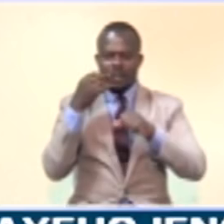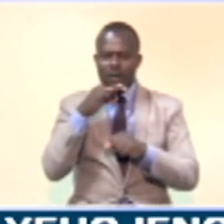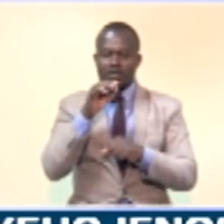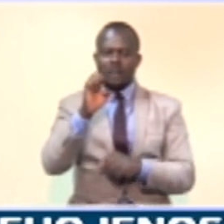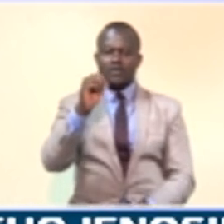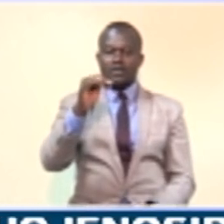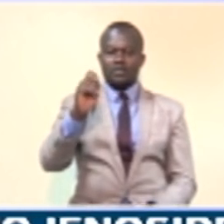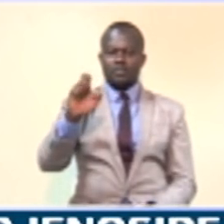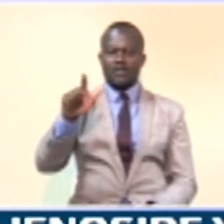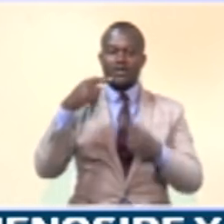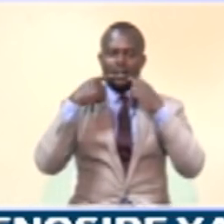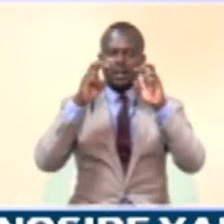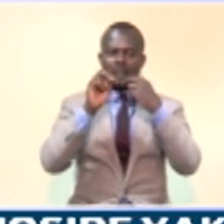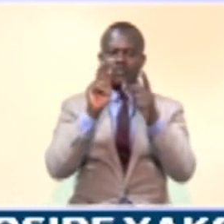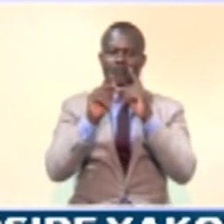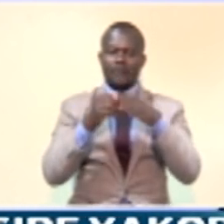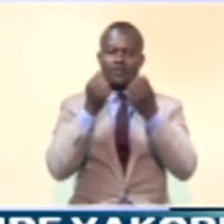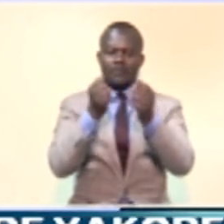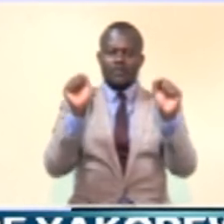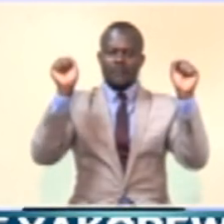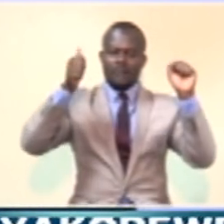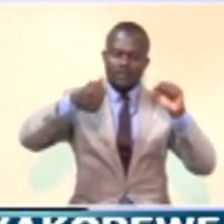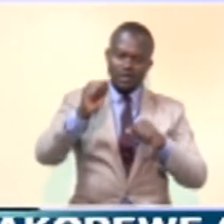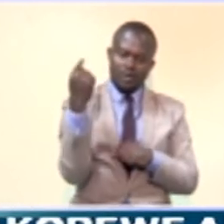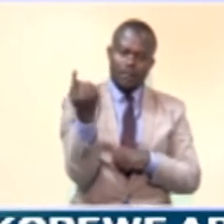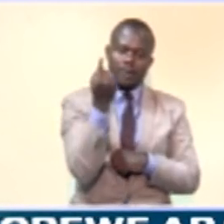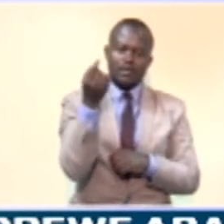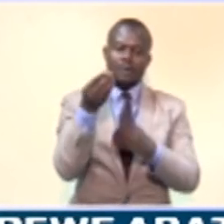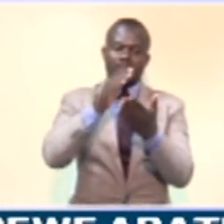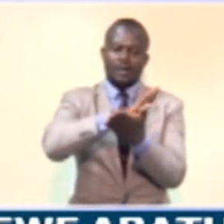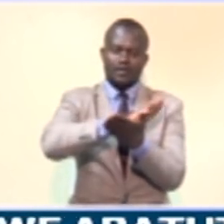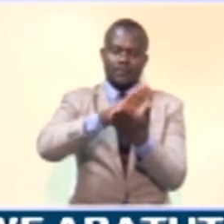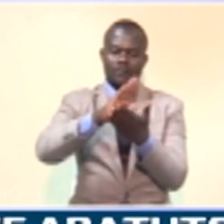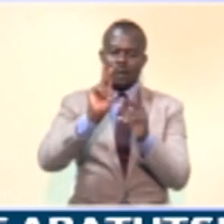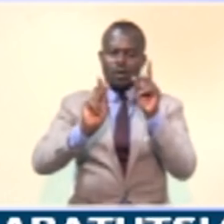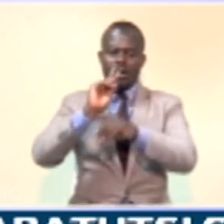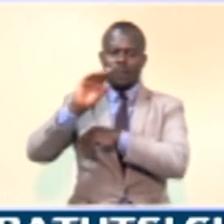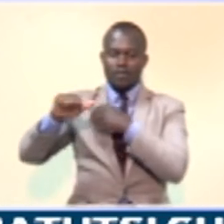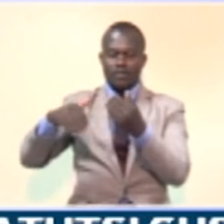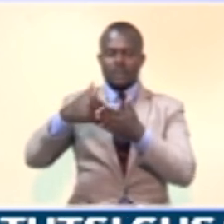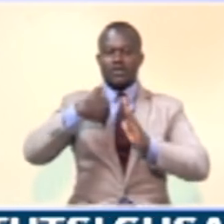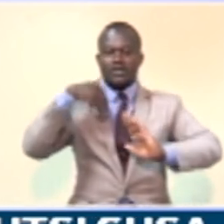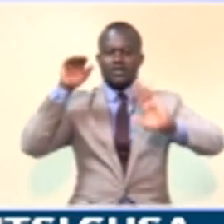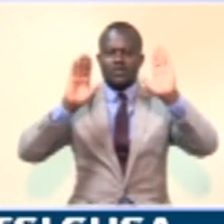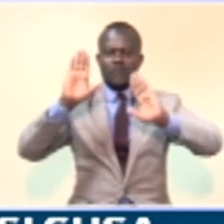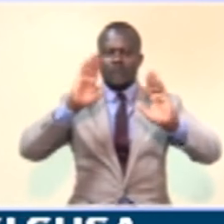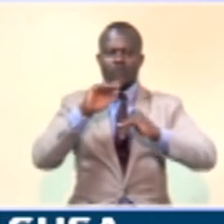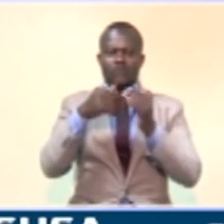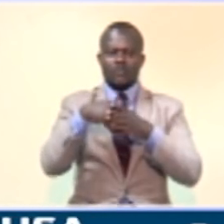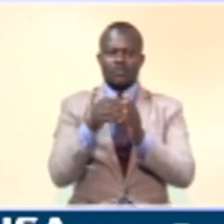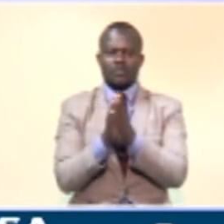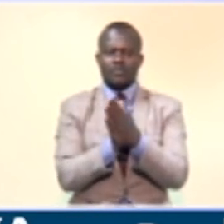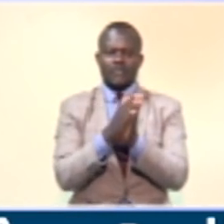Emmanuel Macron yaratangaza ko abarokotse ari bo bonyine batanga imbabazi ku wari we wese wagize uruhare urwo ari rwo rwose mu